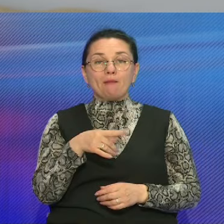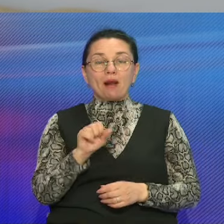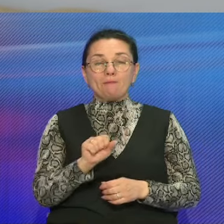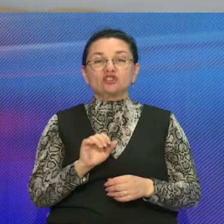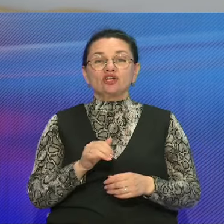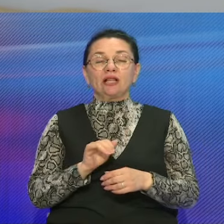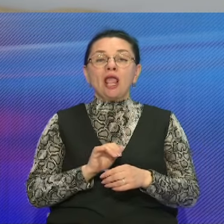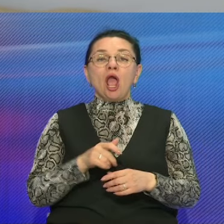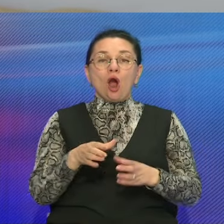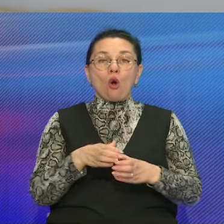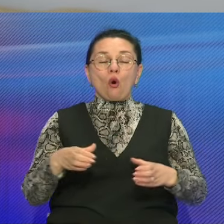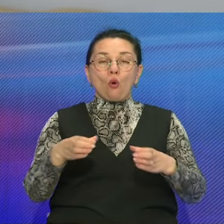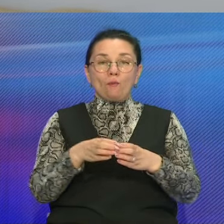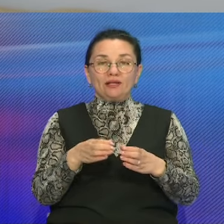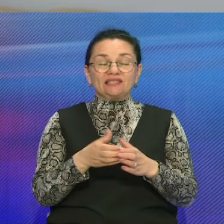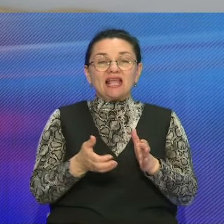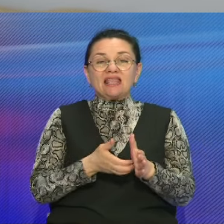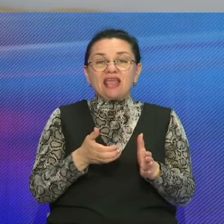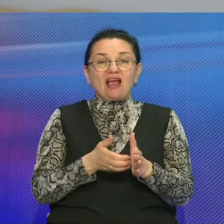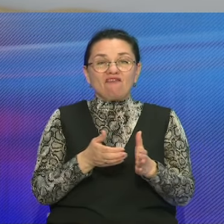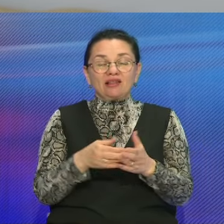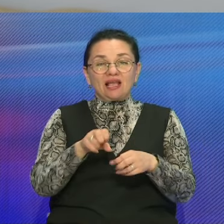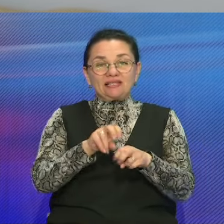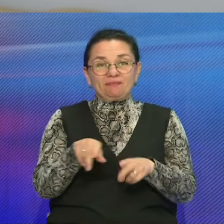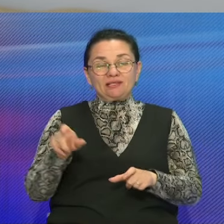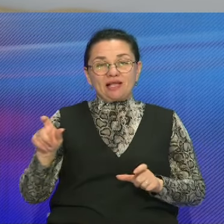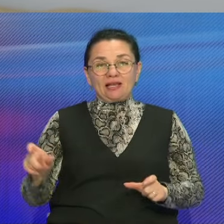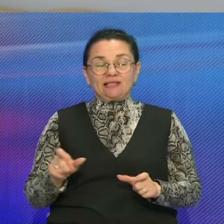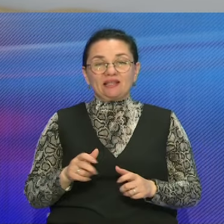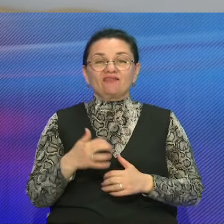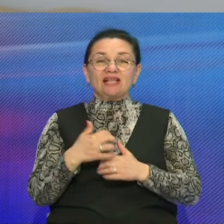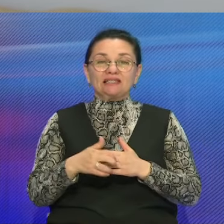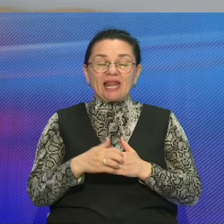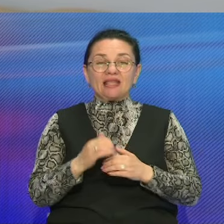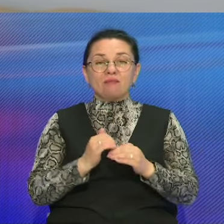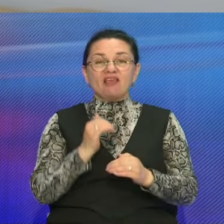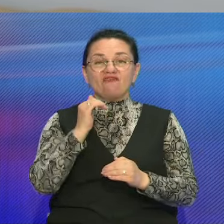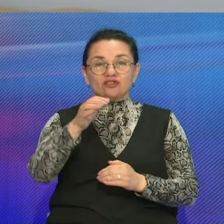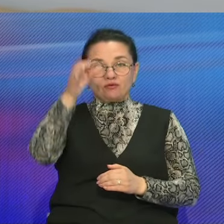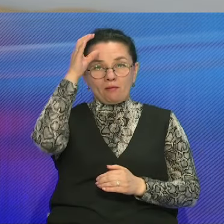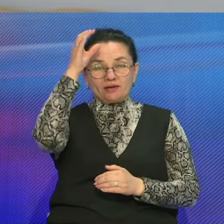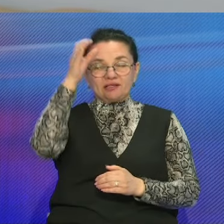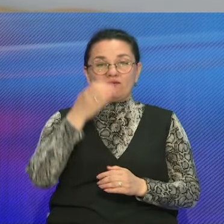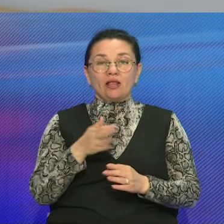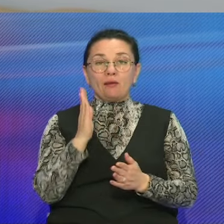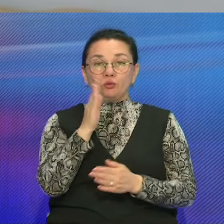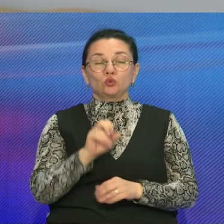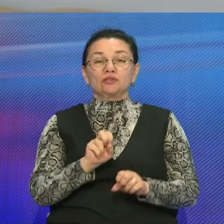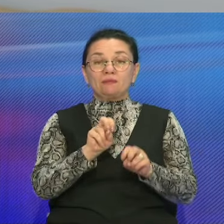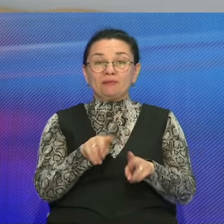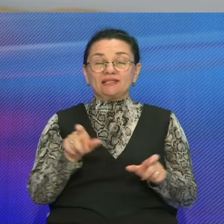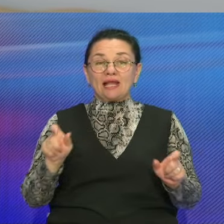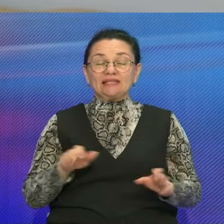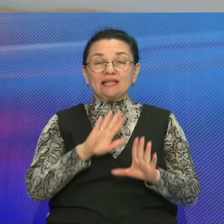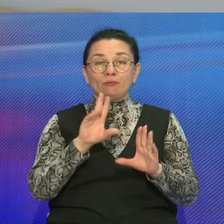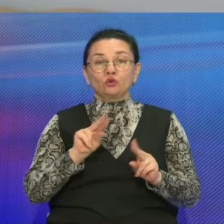стоит острый вопрос в нехватке специалистов и с высшим образованием, со средним образованием. Поэтому будут специалисты, будет